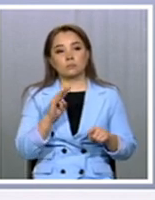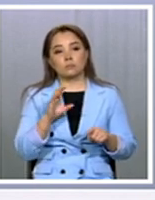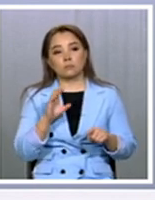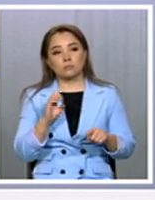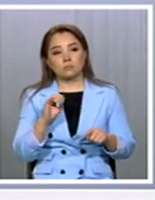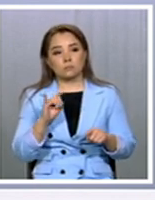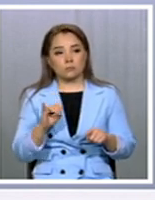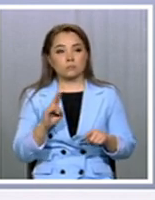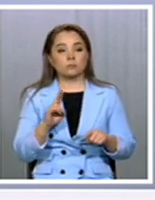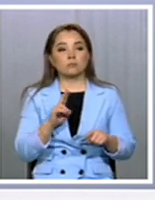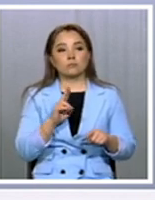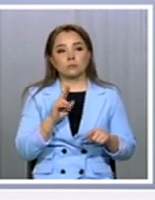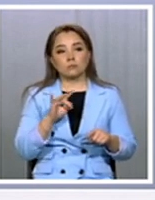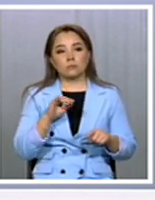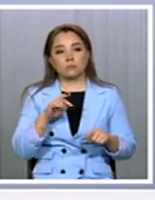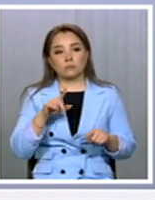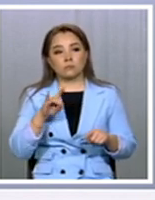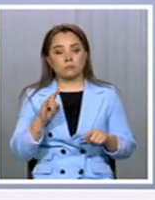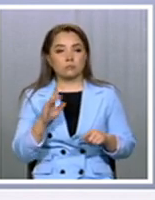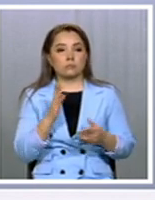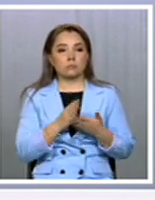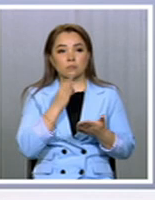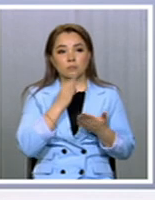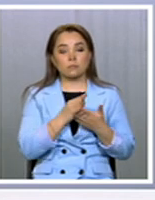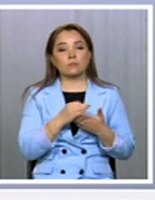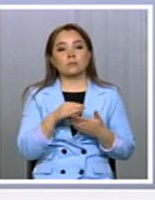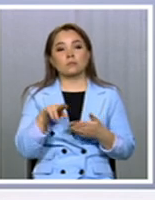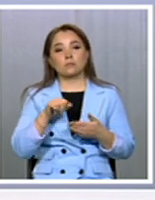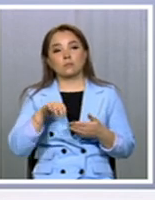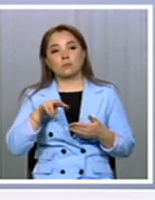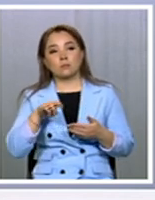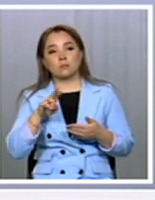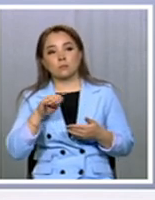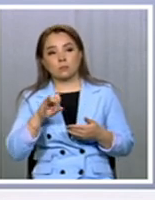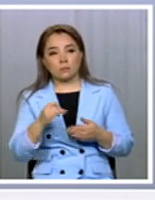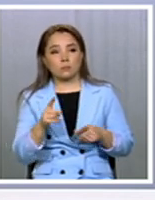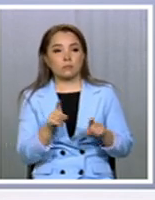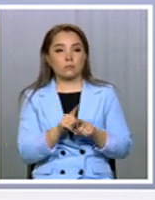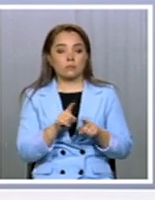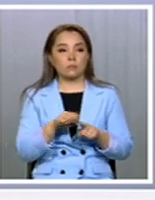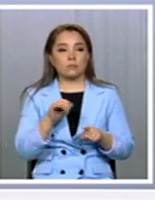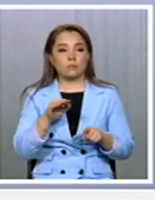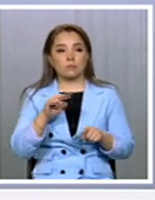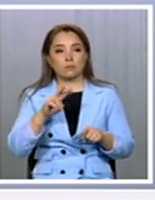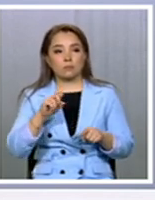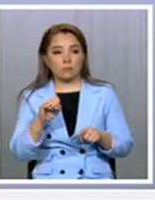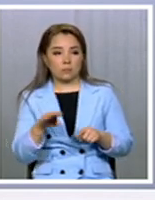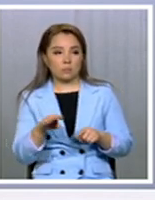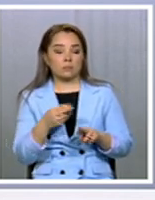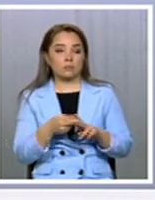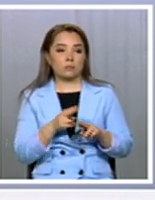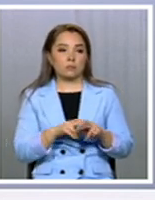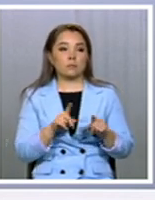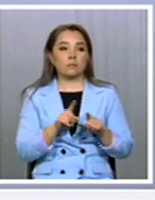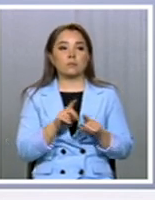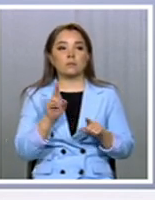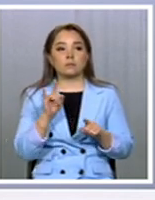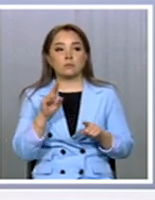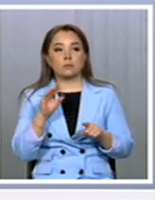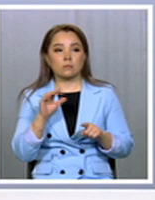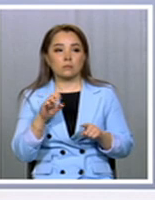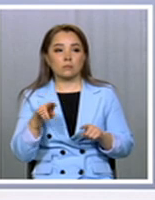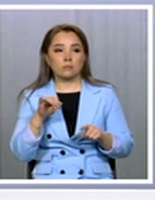Қорамсалы, Құрманғазы Сағырбайұлы, Дәулеткерей Шығайұлы, Тәттімбет Қазанғапұлы, Ықылас